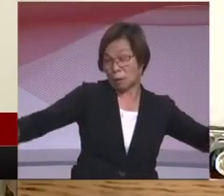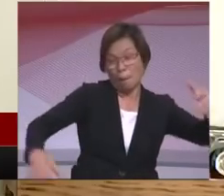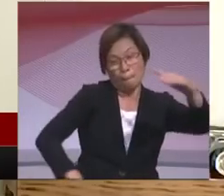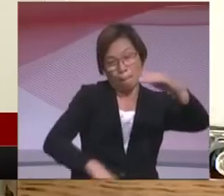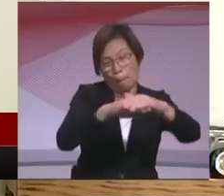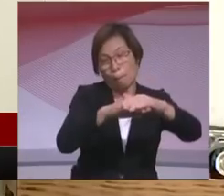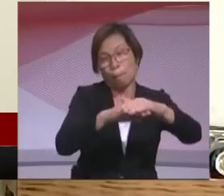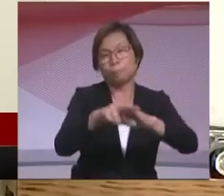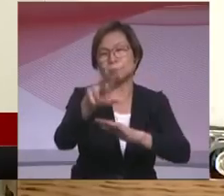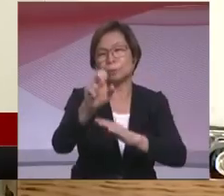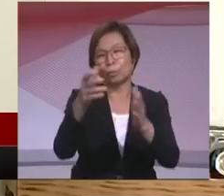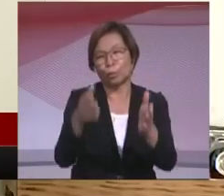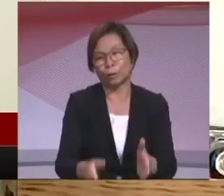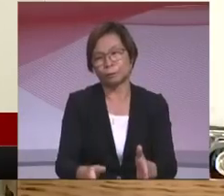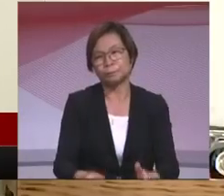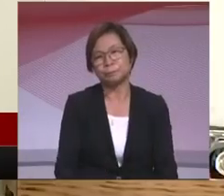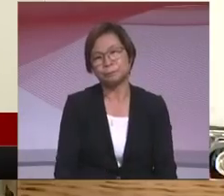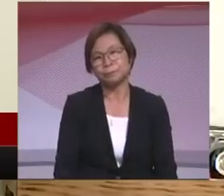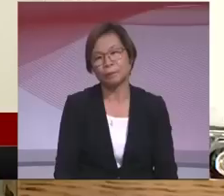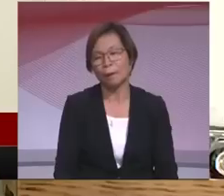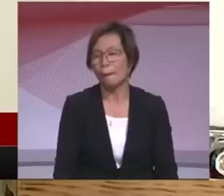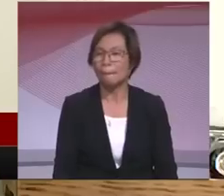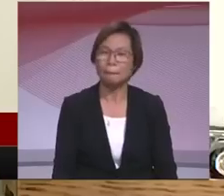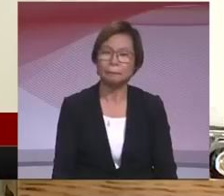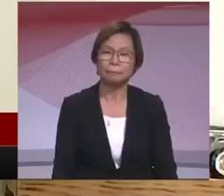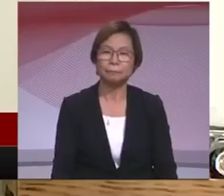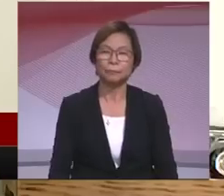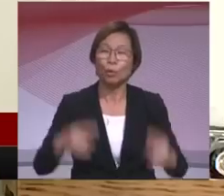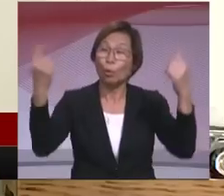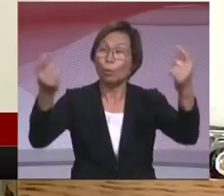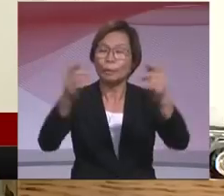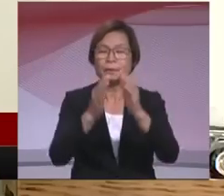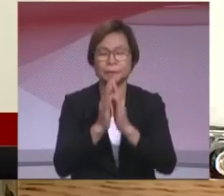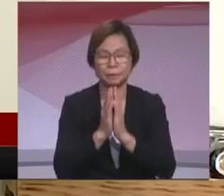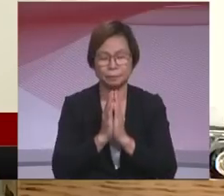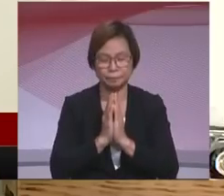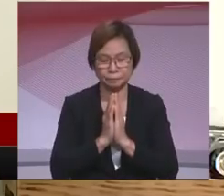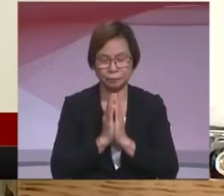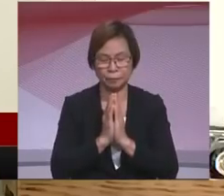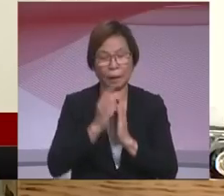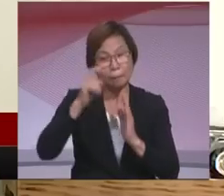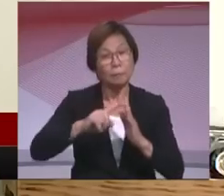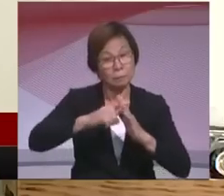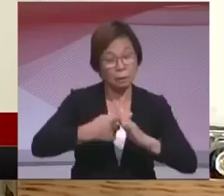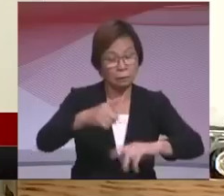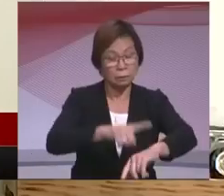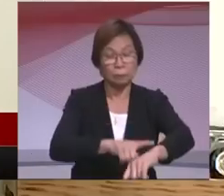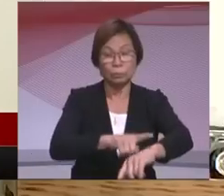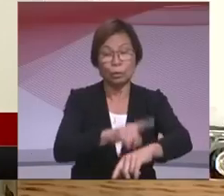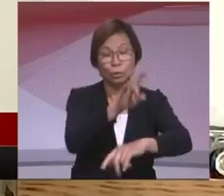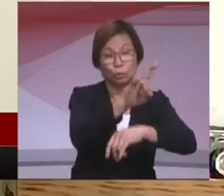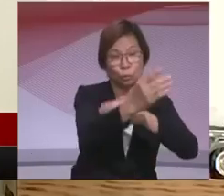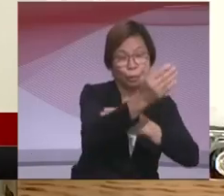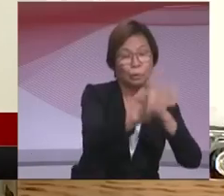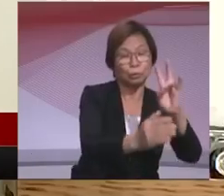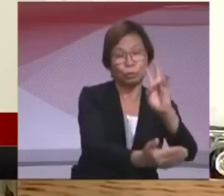adalah 30. Sesi upacara sembahyang perlu diadakan bermula dari jam 7